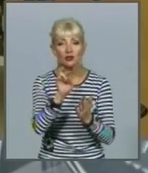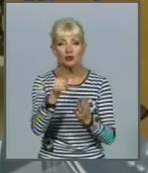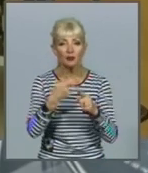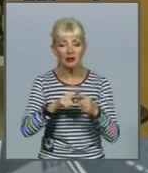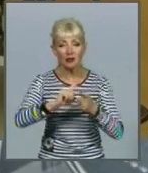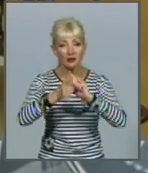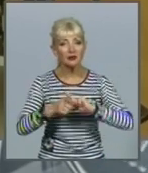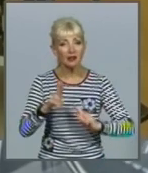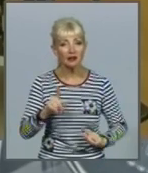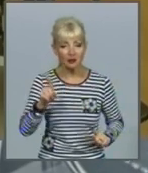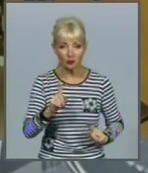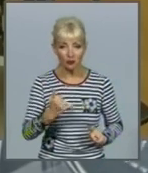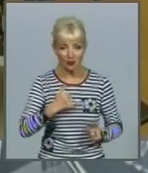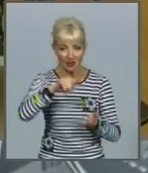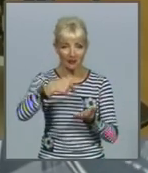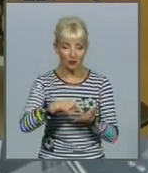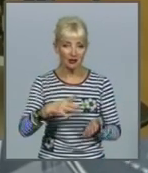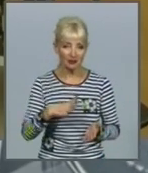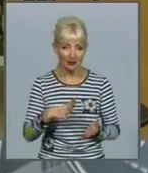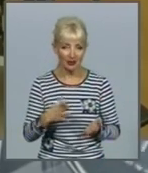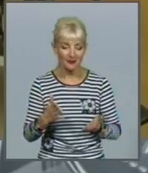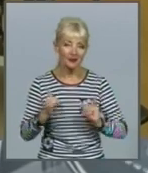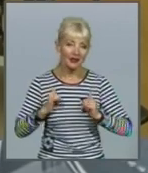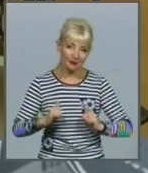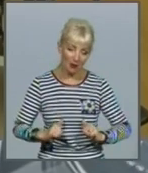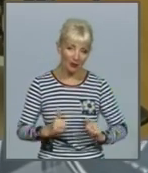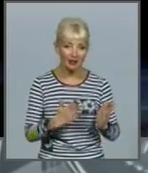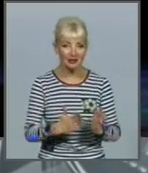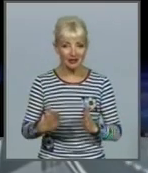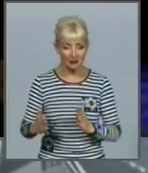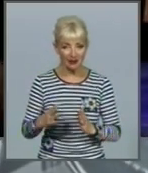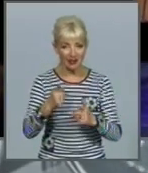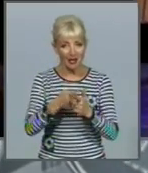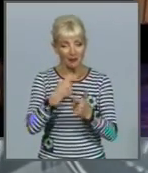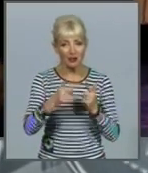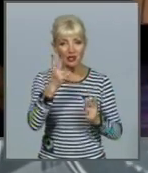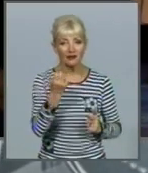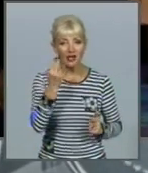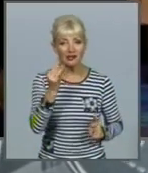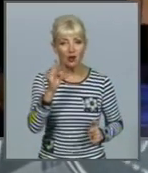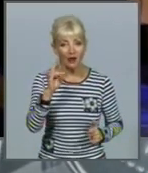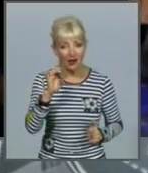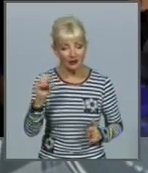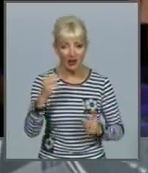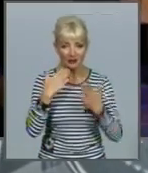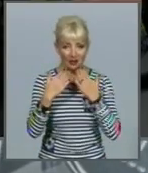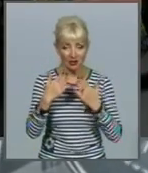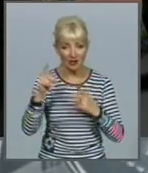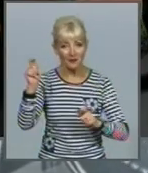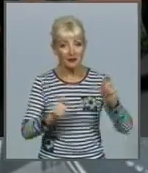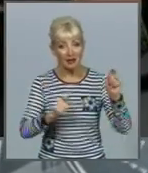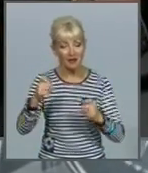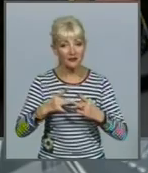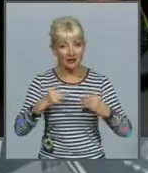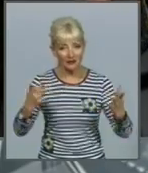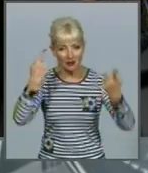нас в городе были спокойные, стабильные межнациональные отношения. У фестивалі цьогоріч взяли участь творчі колективи